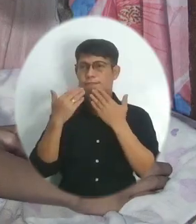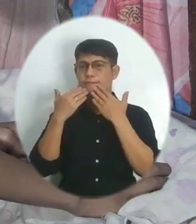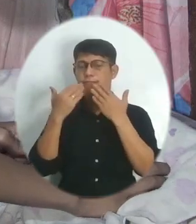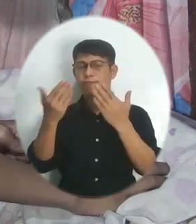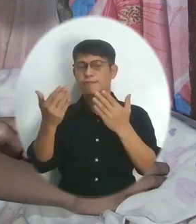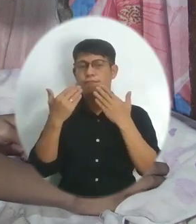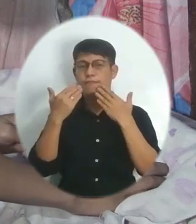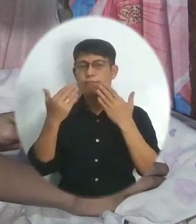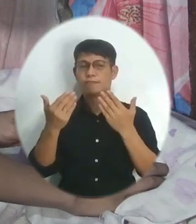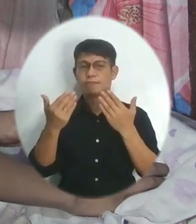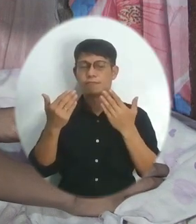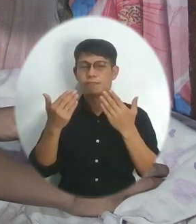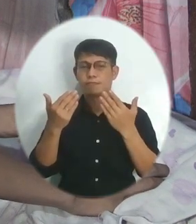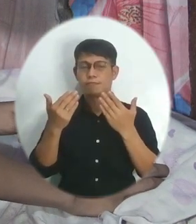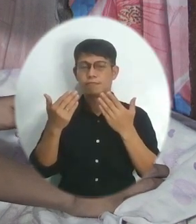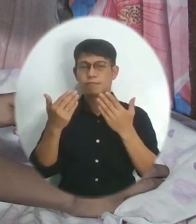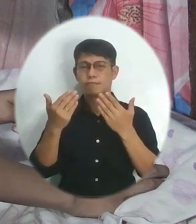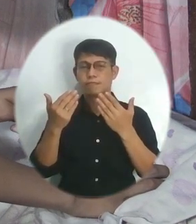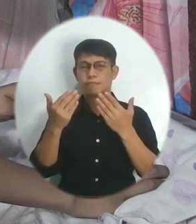papasalamat po kasi